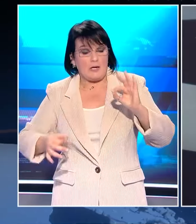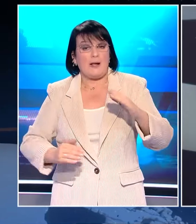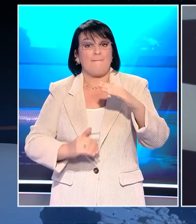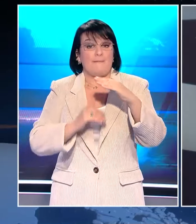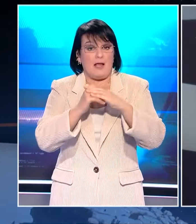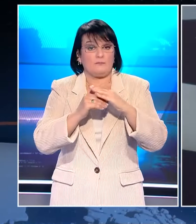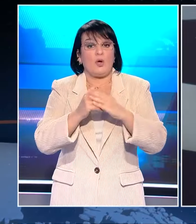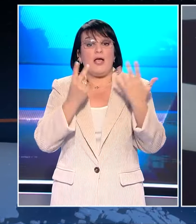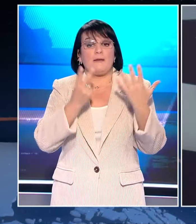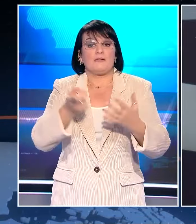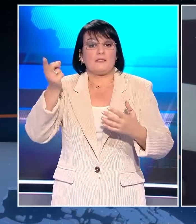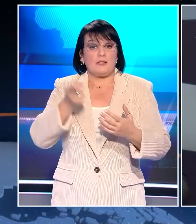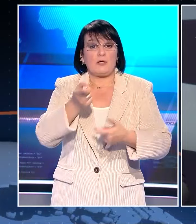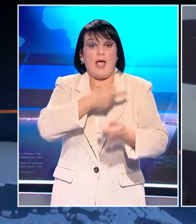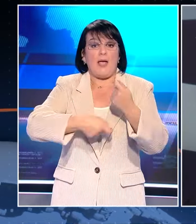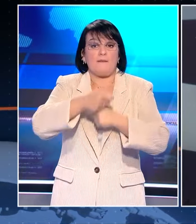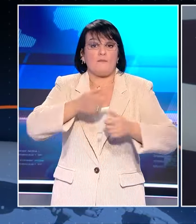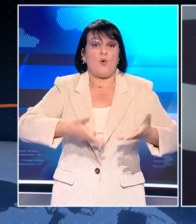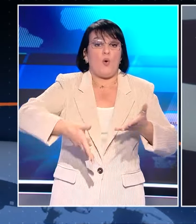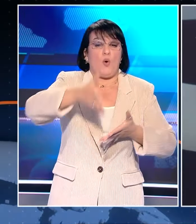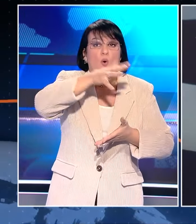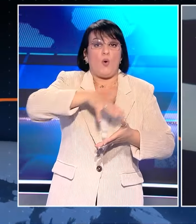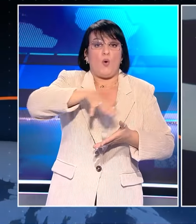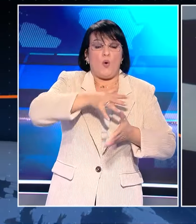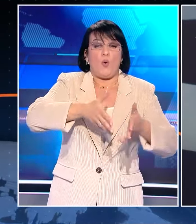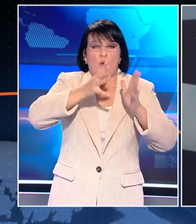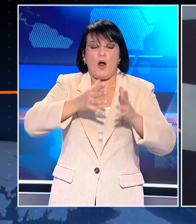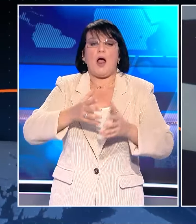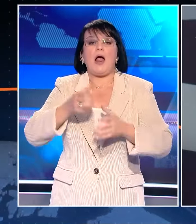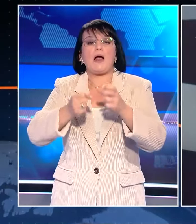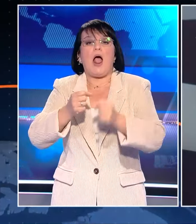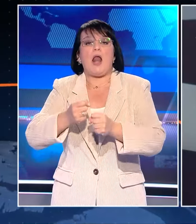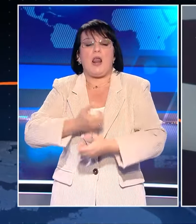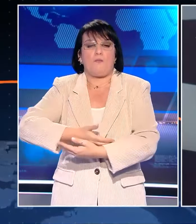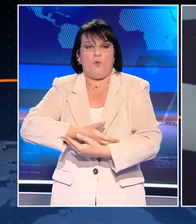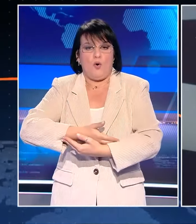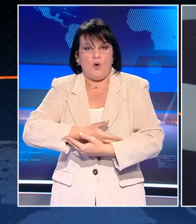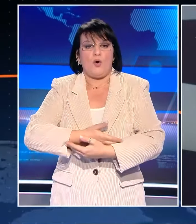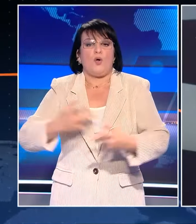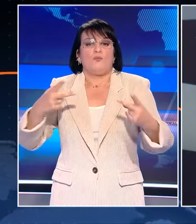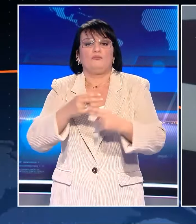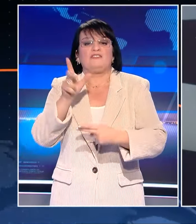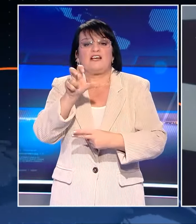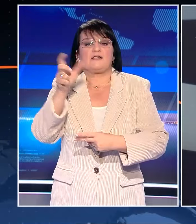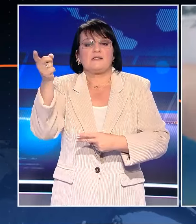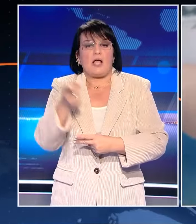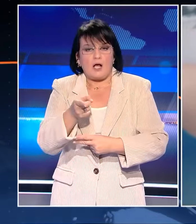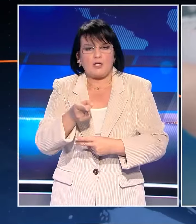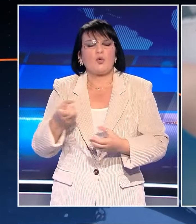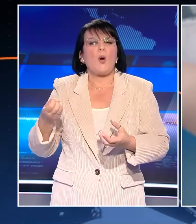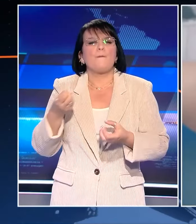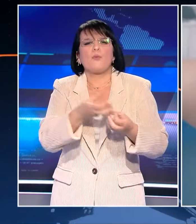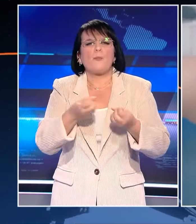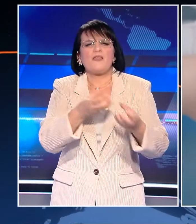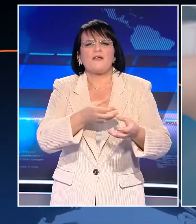πλαφόν 7% στο εμπορικό κέρδος των επιχειρήσεων σε ό,τι αφορά το βρεφικό γάλα. Ένα κόφτης 30% στις εκτόσεις προμηθευτών προς